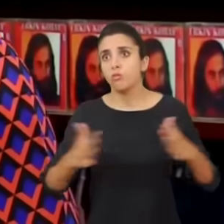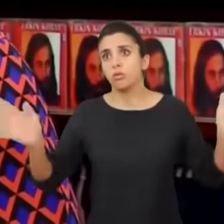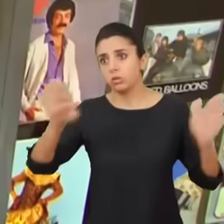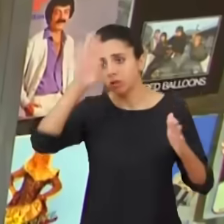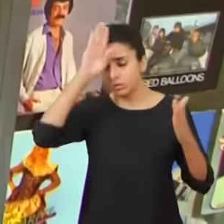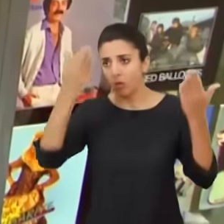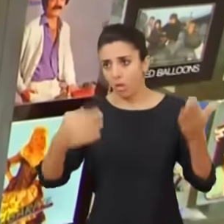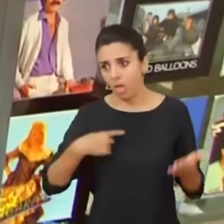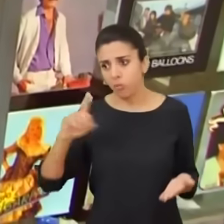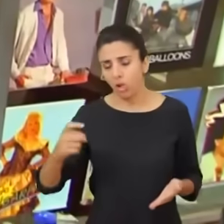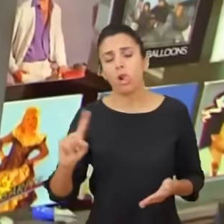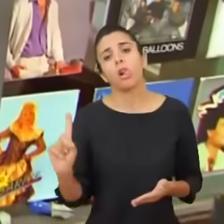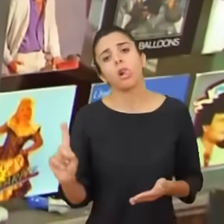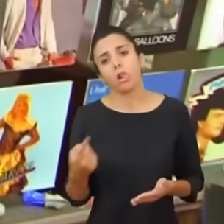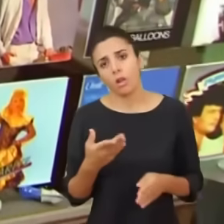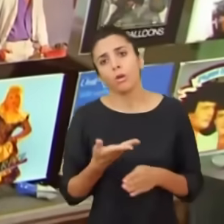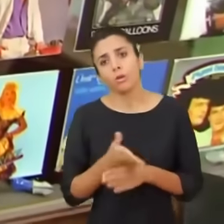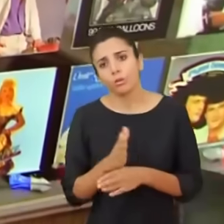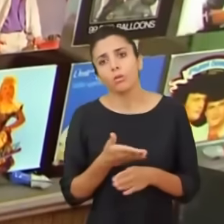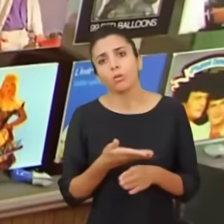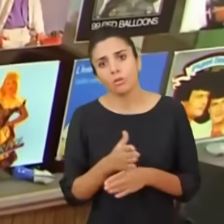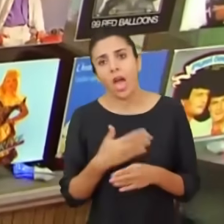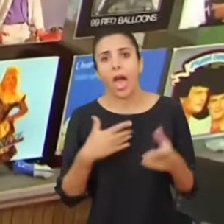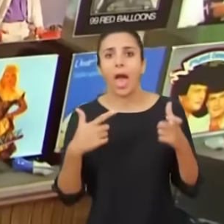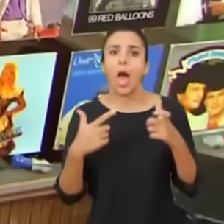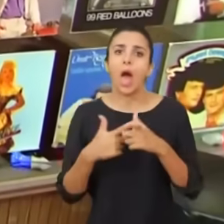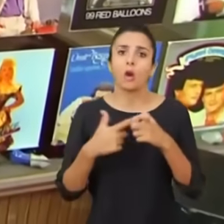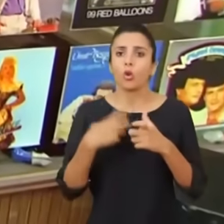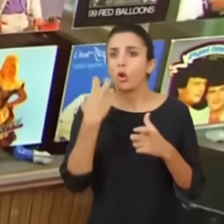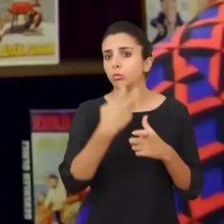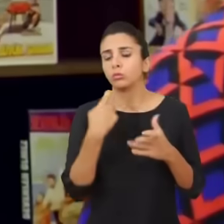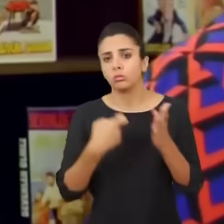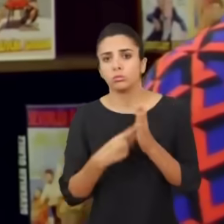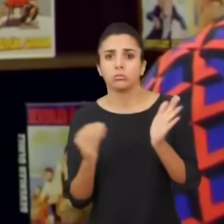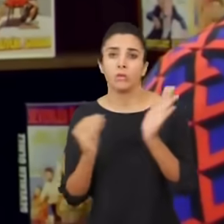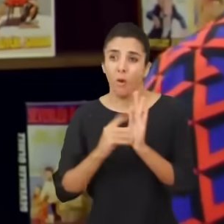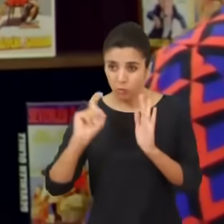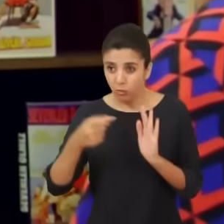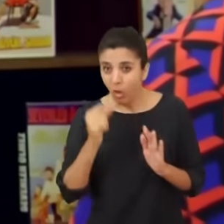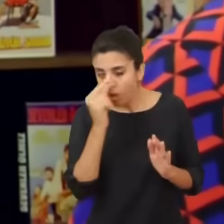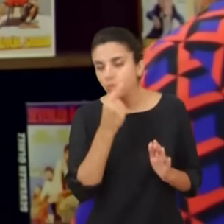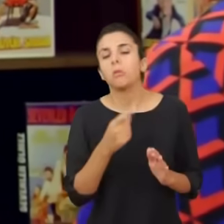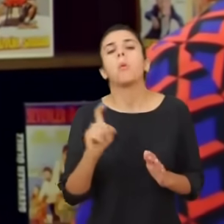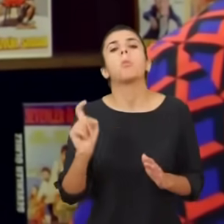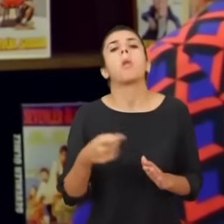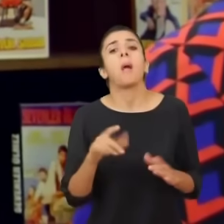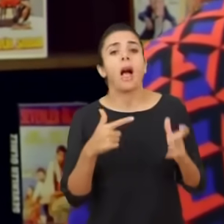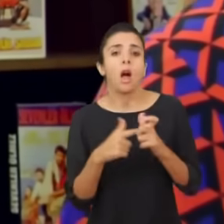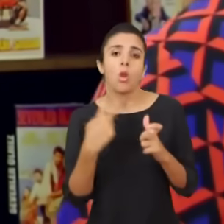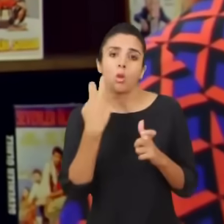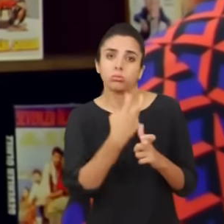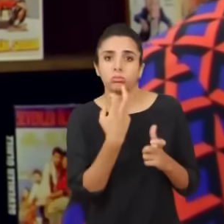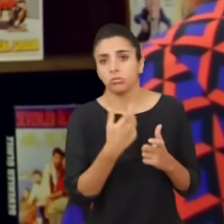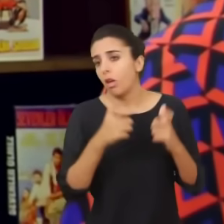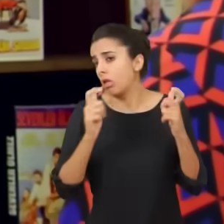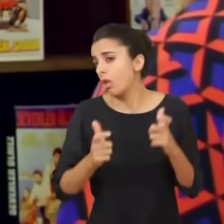ya. Tabii. Öyle Ergun plak deyince Ergun plağı nereden bulacak yani? Bu kadar abi. Ergun plak.